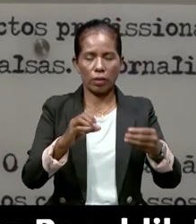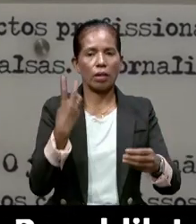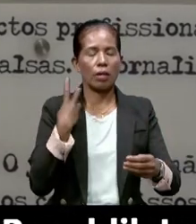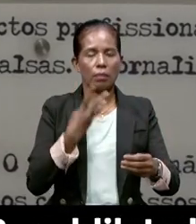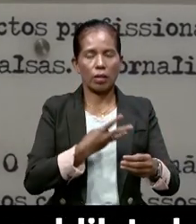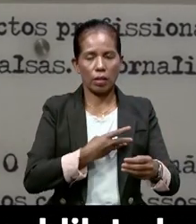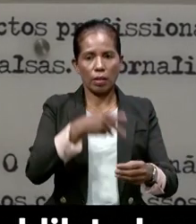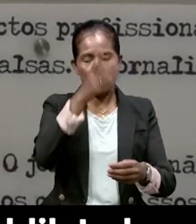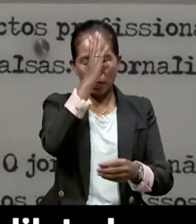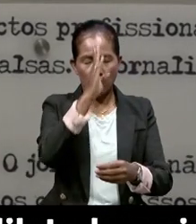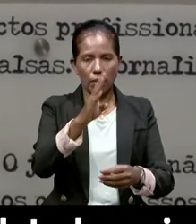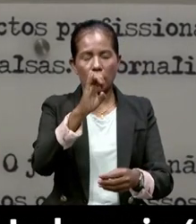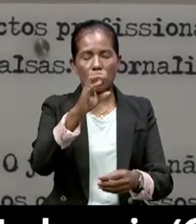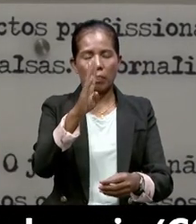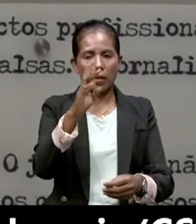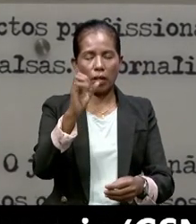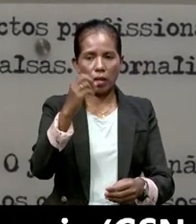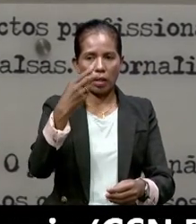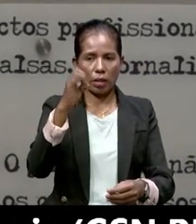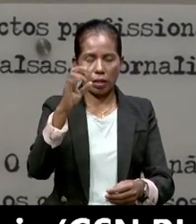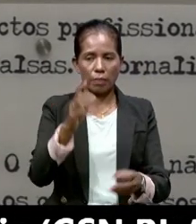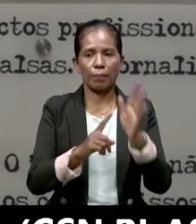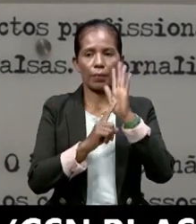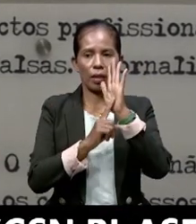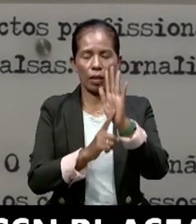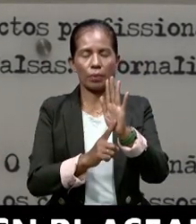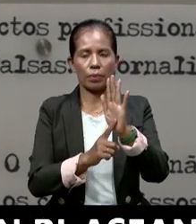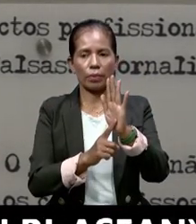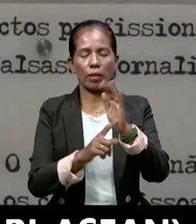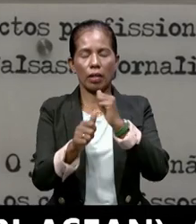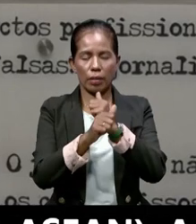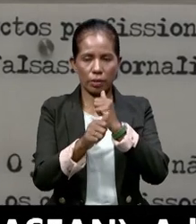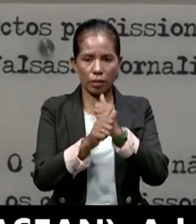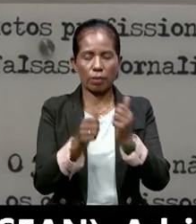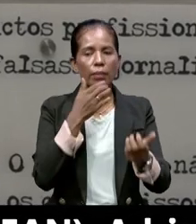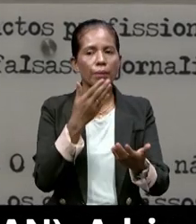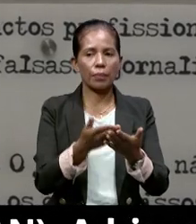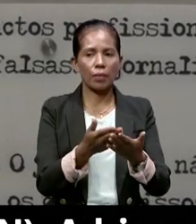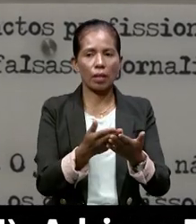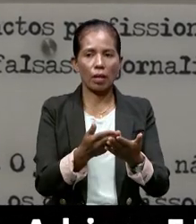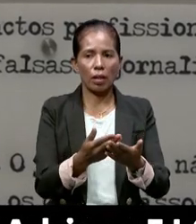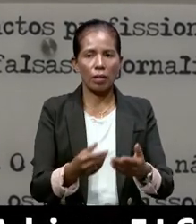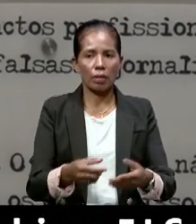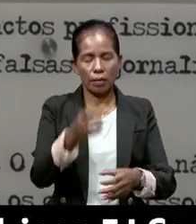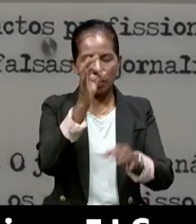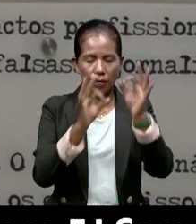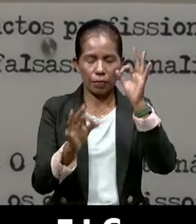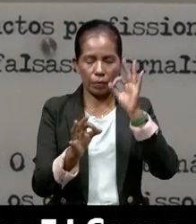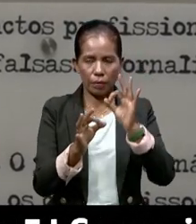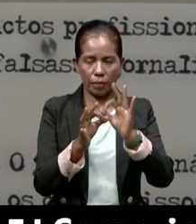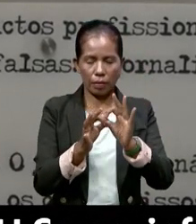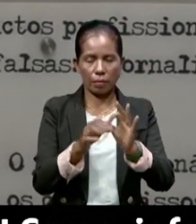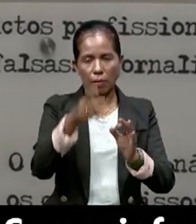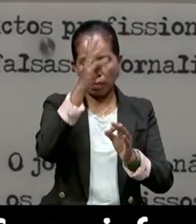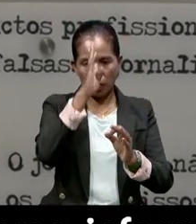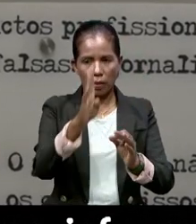alaihissalam ini be ke hatu dunia bahwa saun bahwa fi adora saun bana meromak